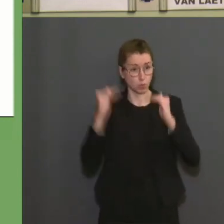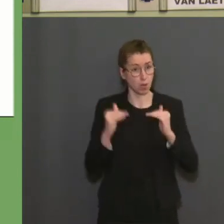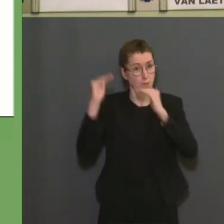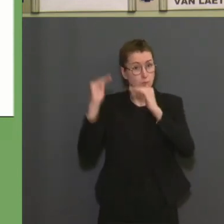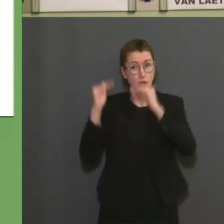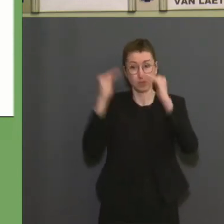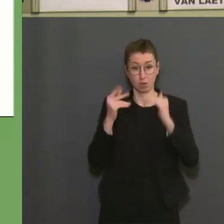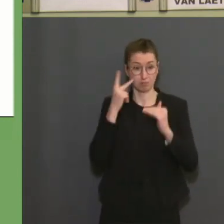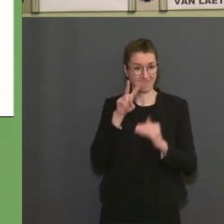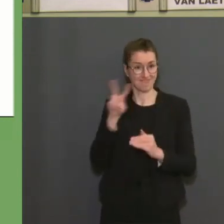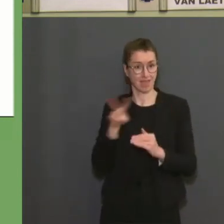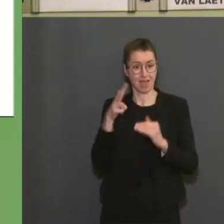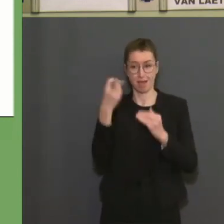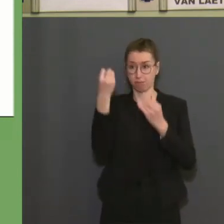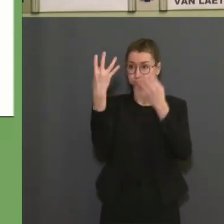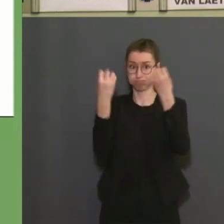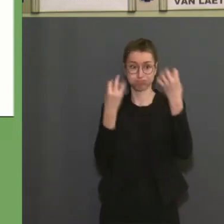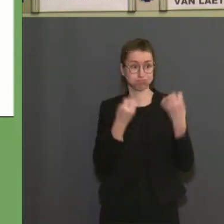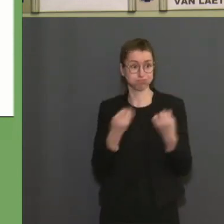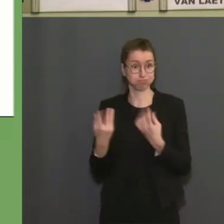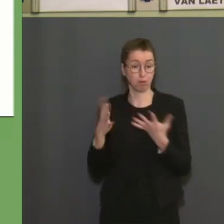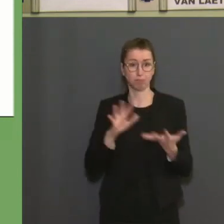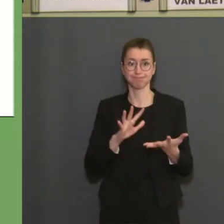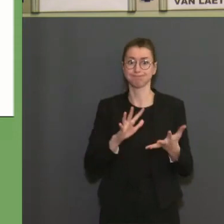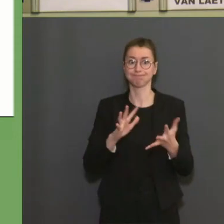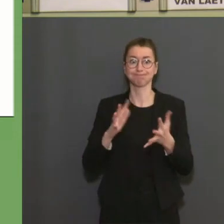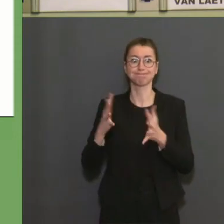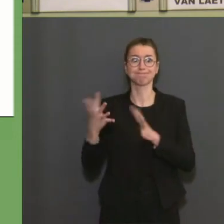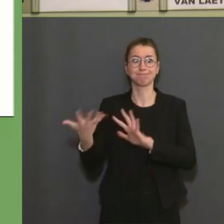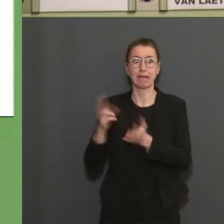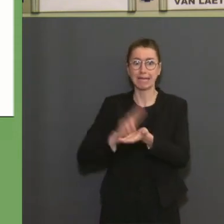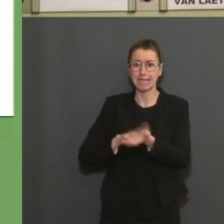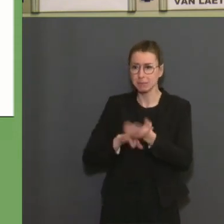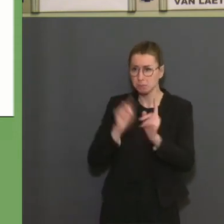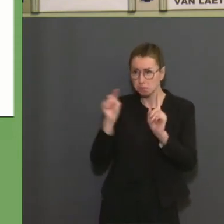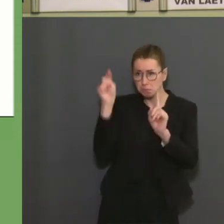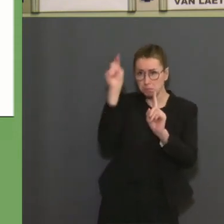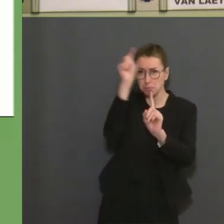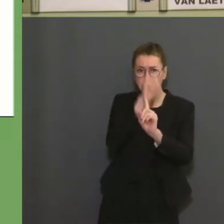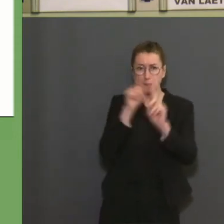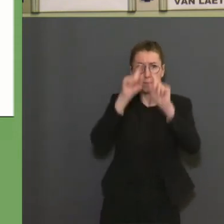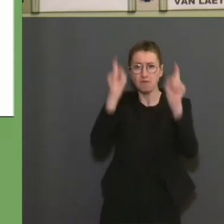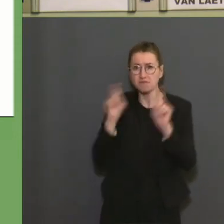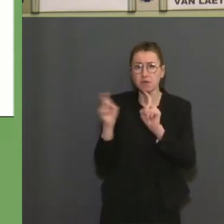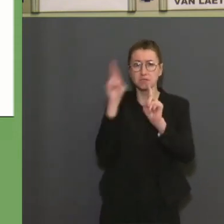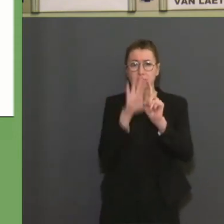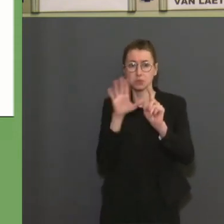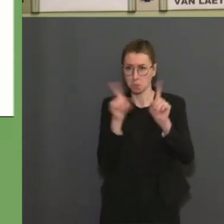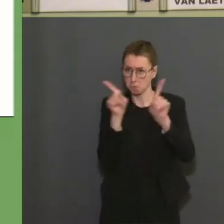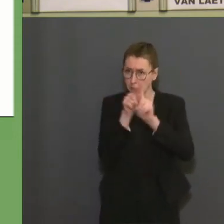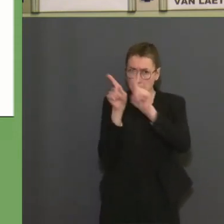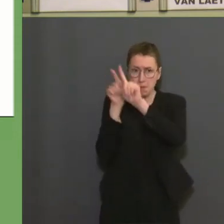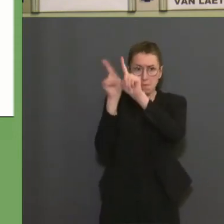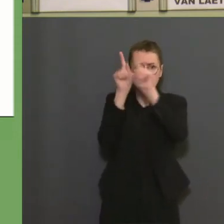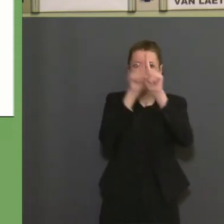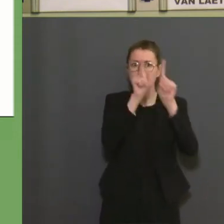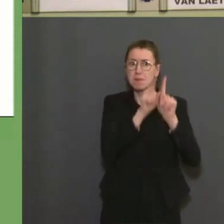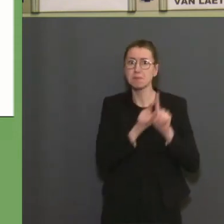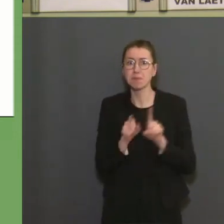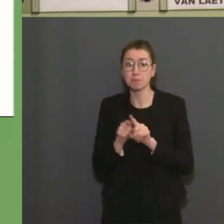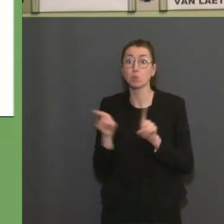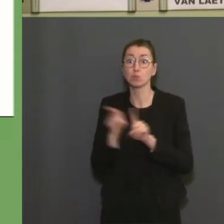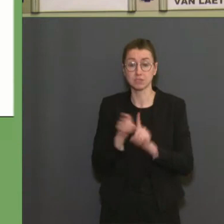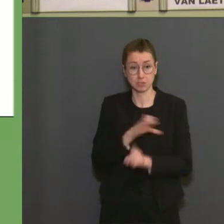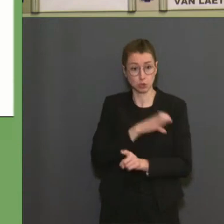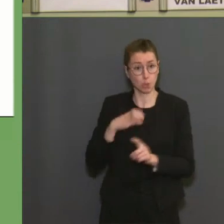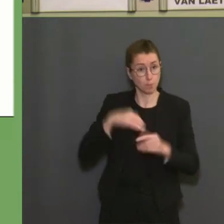elle évolue à un rythme similaire. C'est d'ailleurs le cas aussi dans la majorité des communes, et donc c'est quelque chose d'extrêmement global et disséminé